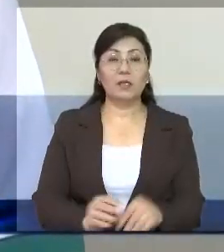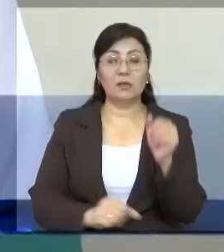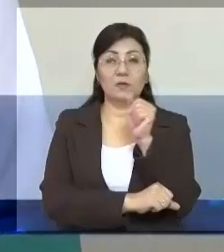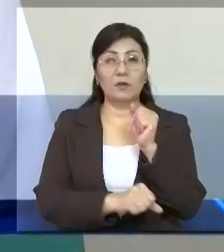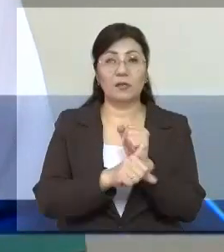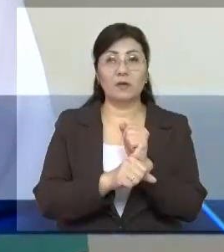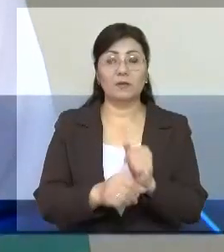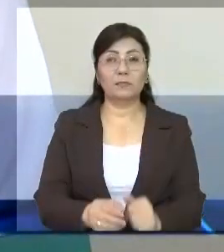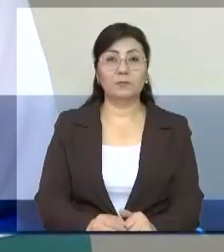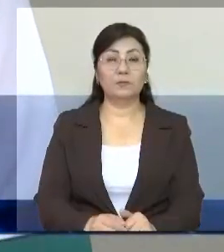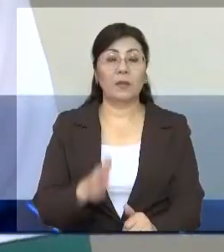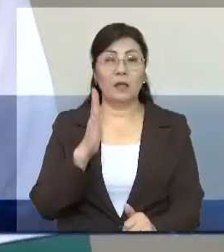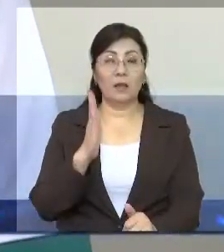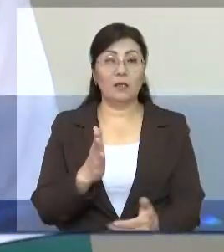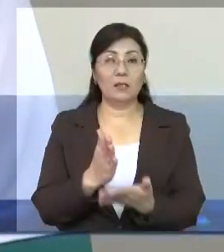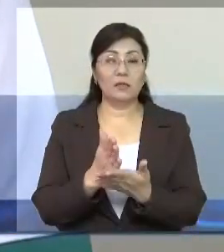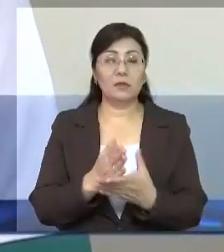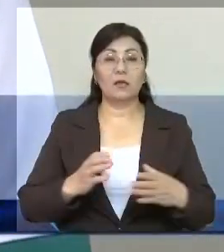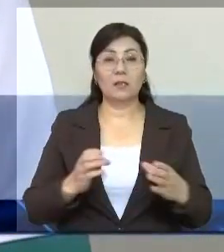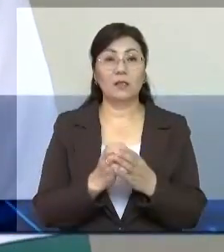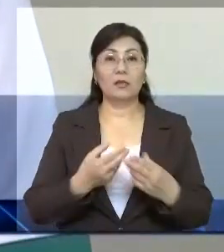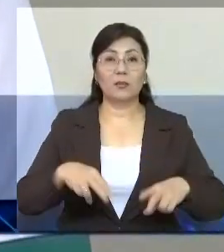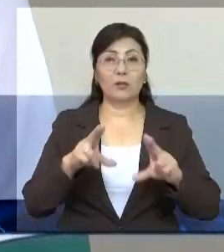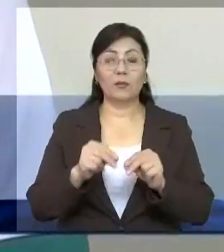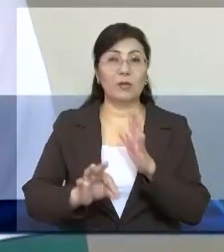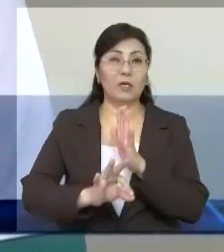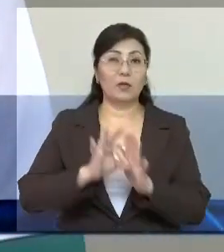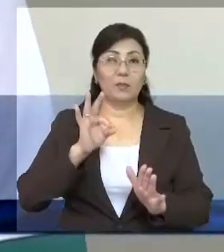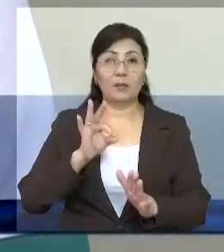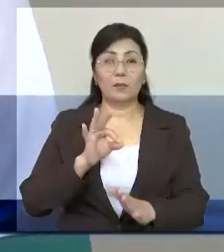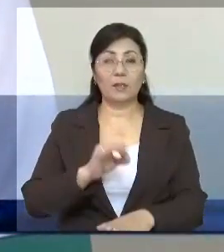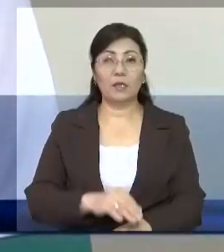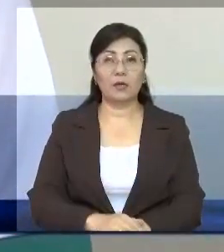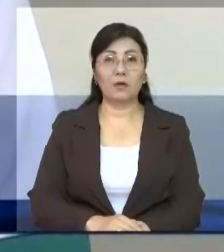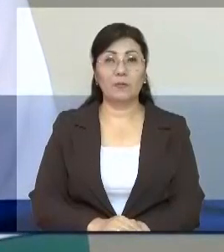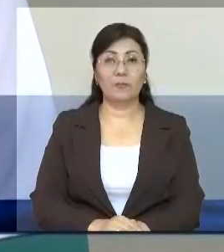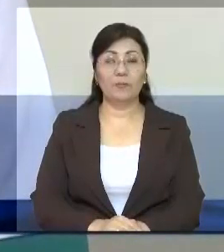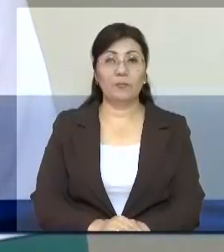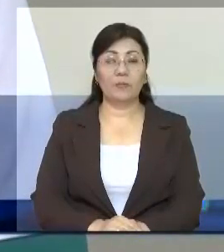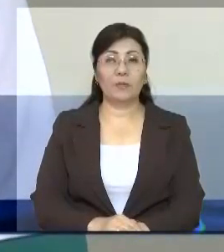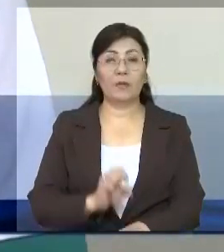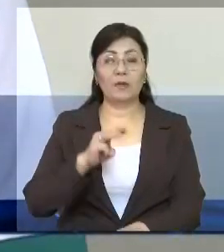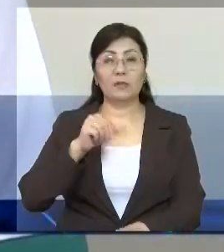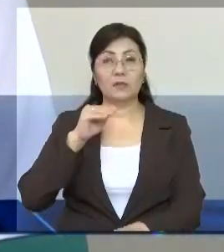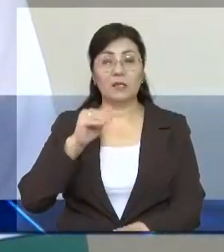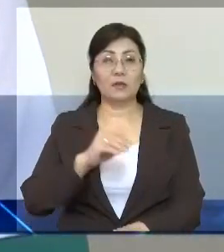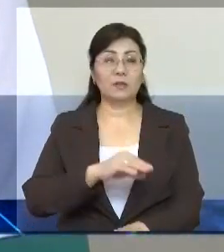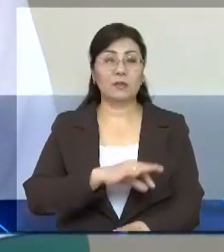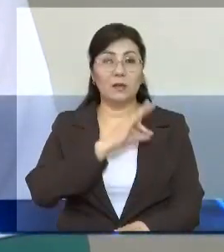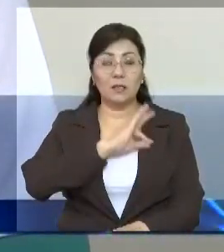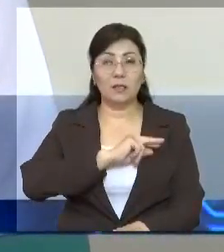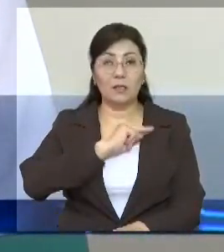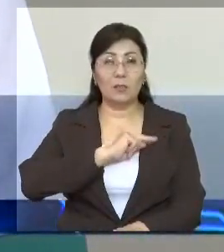определенной категории, где отбирали по стажу работы, также отбирали